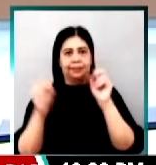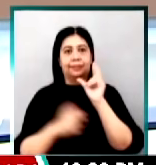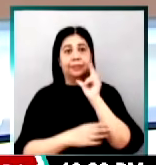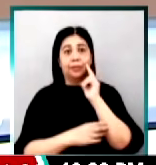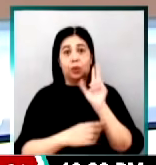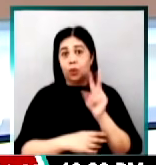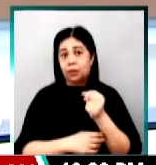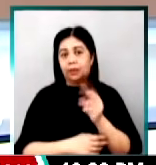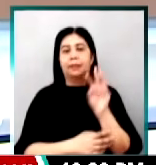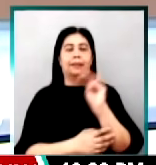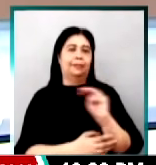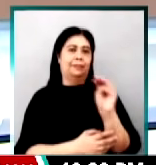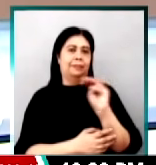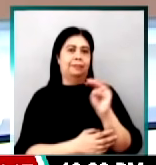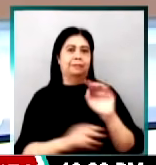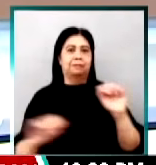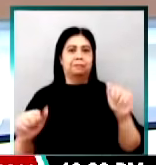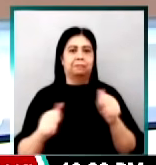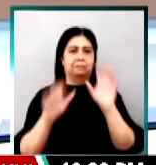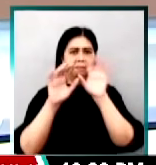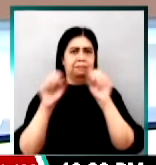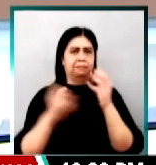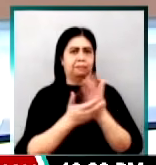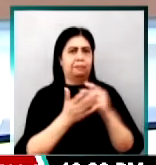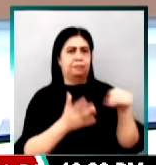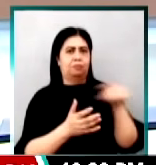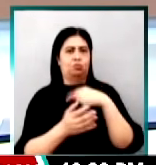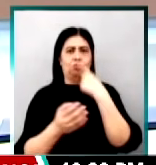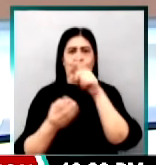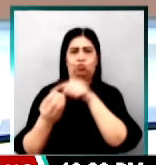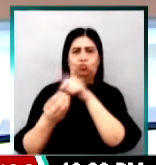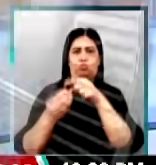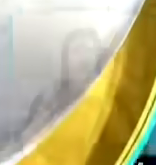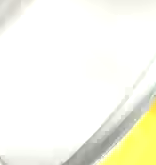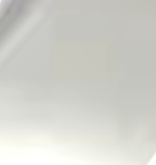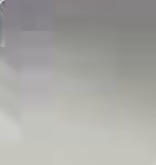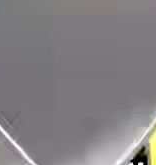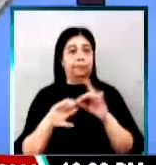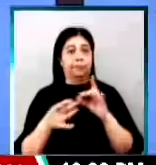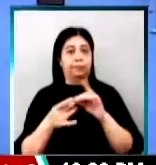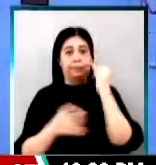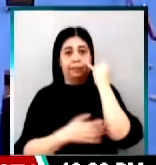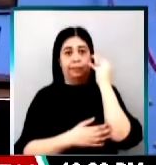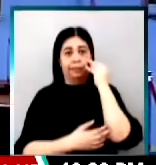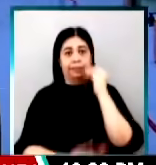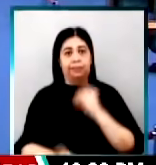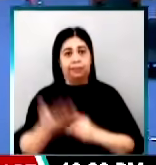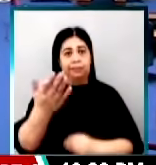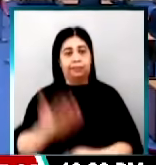May hamon naman sa Pangulo ang kanyang mga kritiko. May report si Joseph Moro.